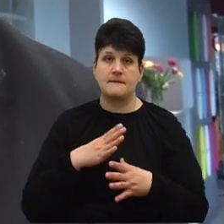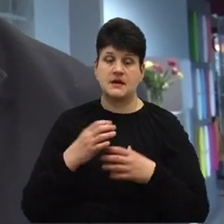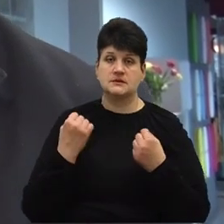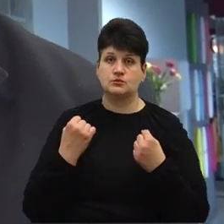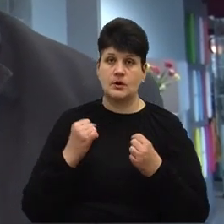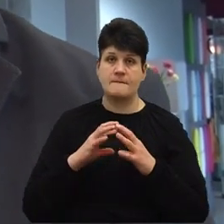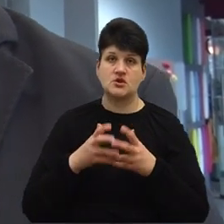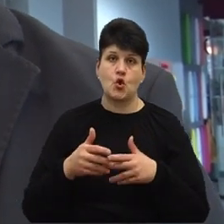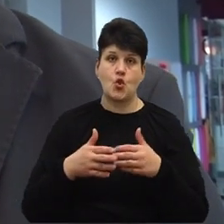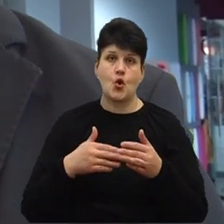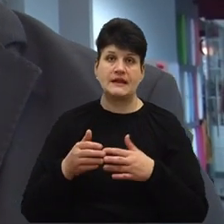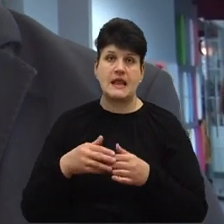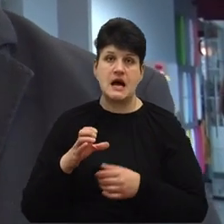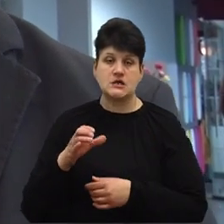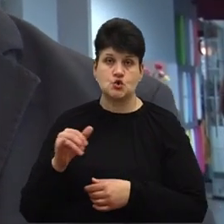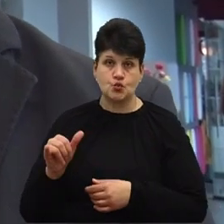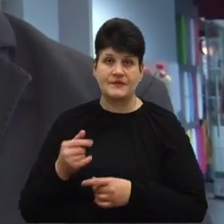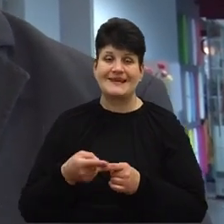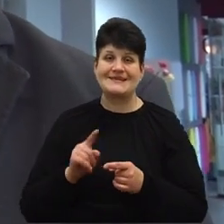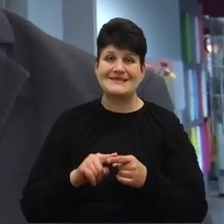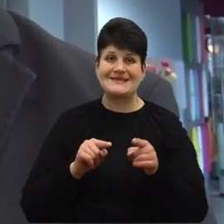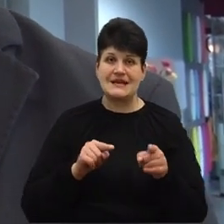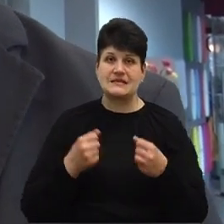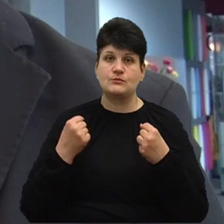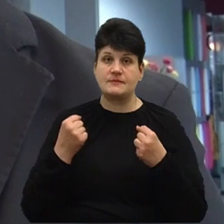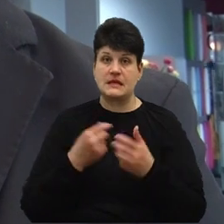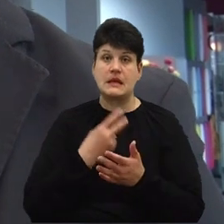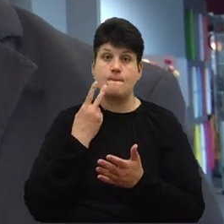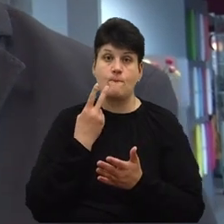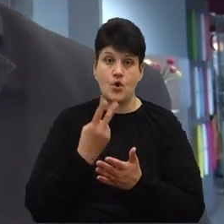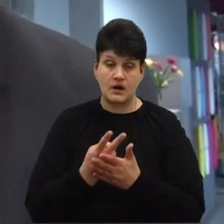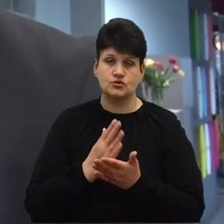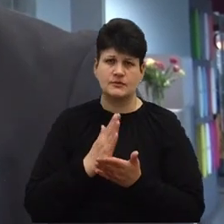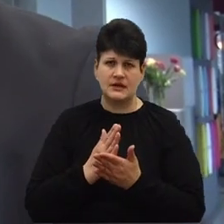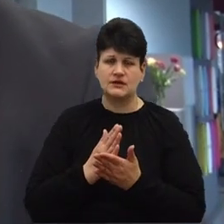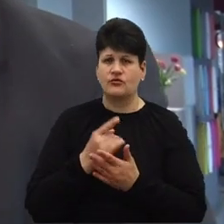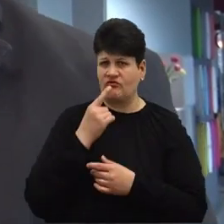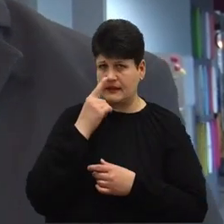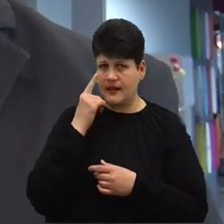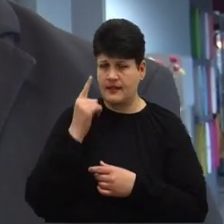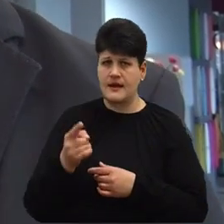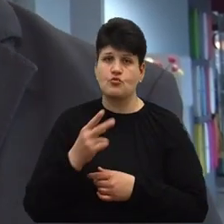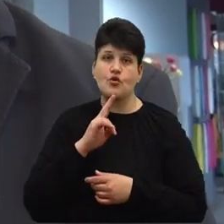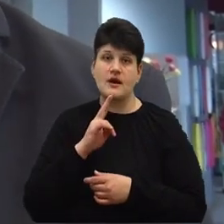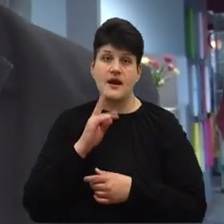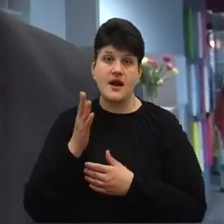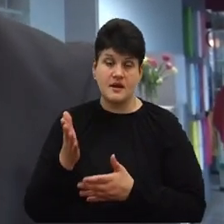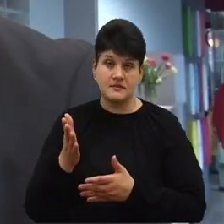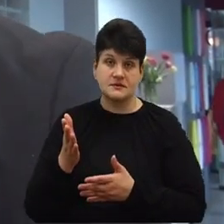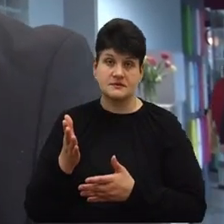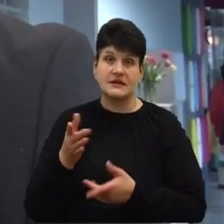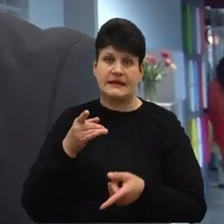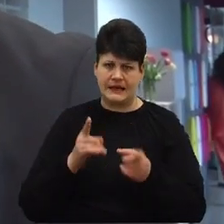України міжнародного класу. І це спортсмени, які показують, що навіть в далекому Кременці, будьмо реалістами,